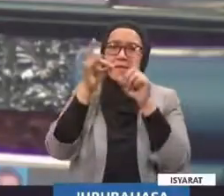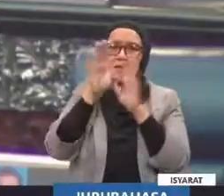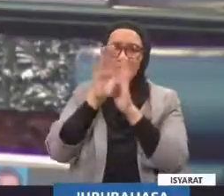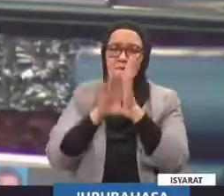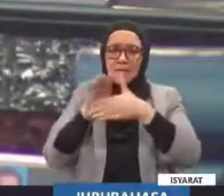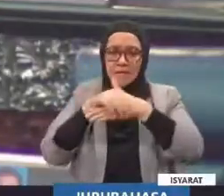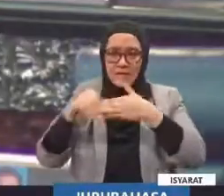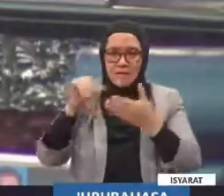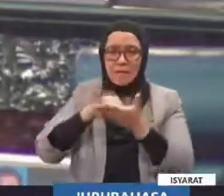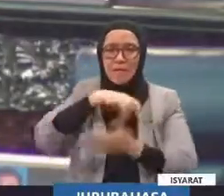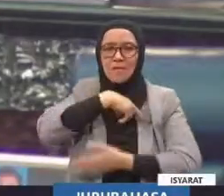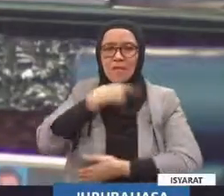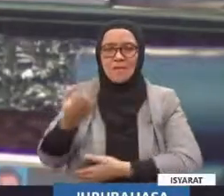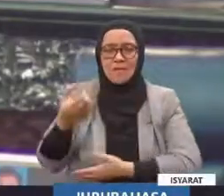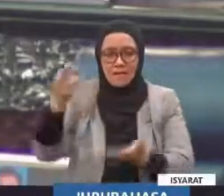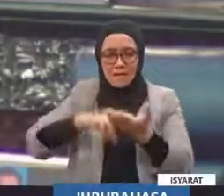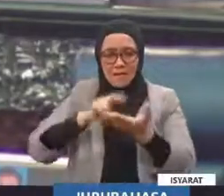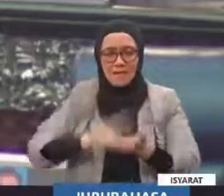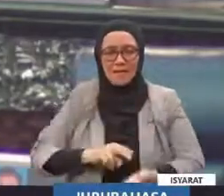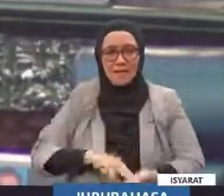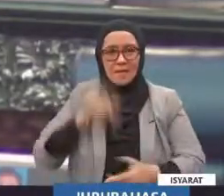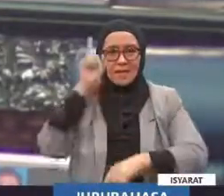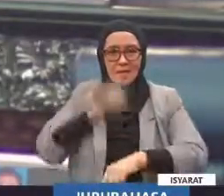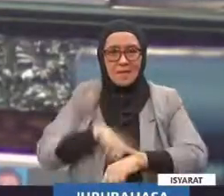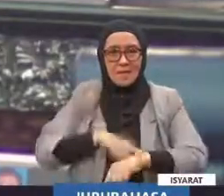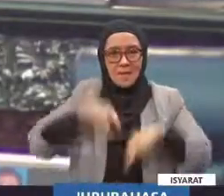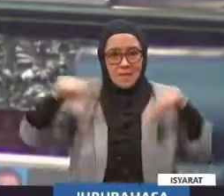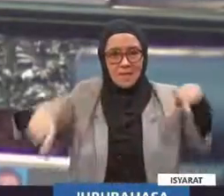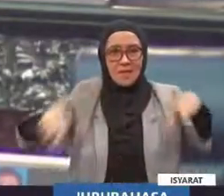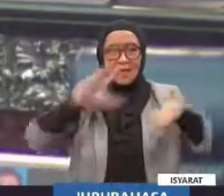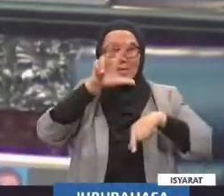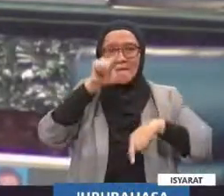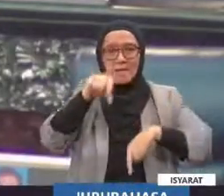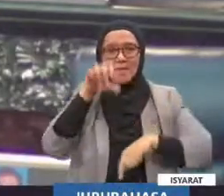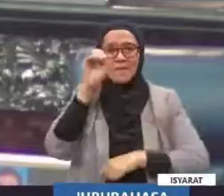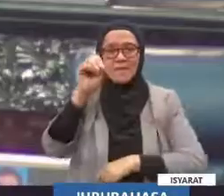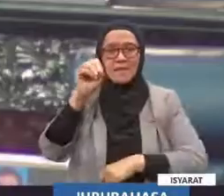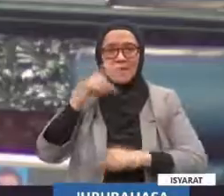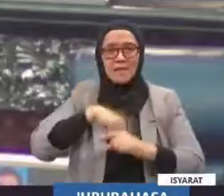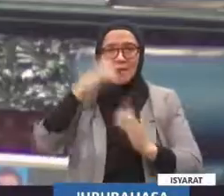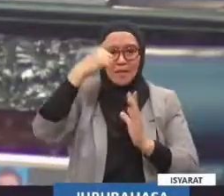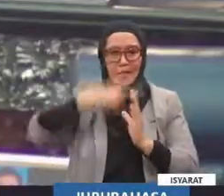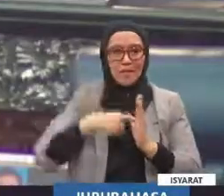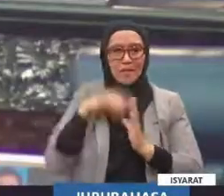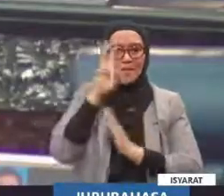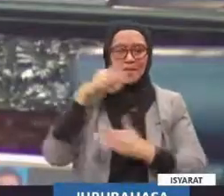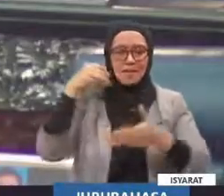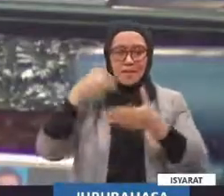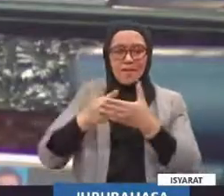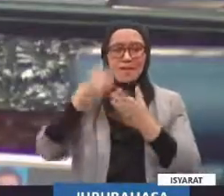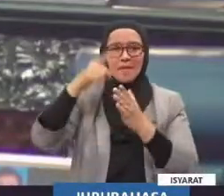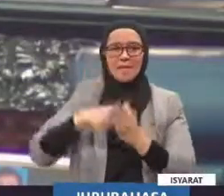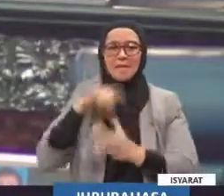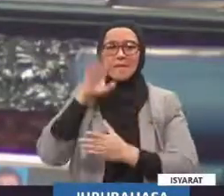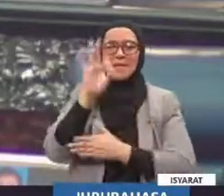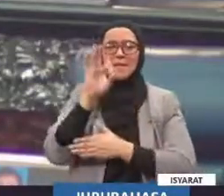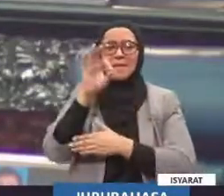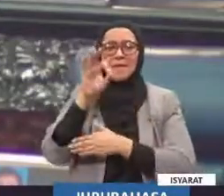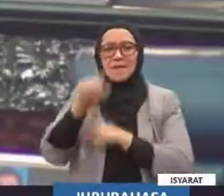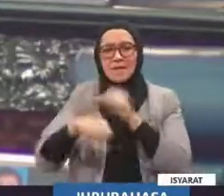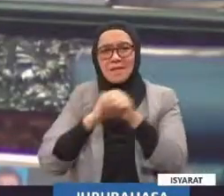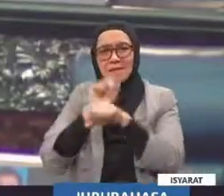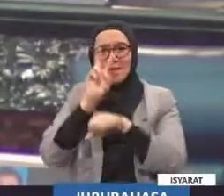tadi, Central Spine Road ini akan dianggarkan siap pada tahun 2025 dan kita akan berusaha